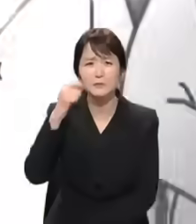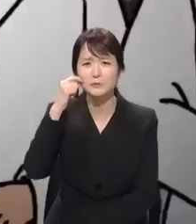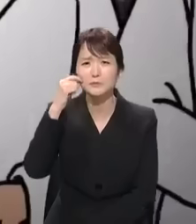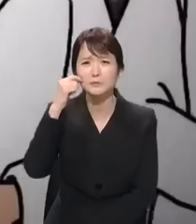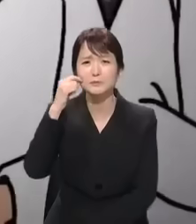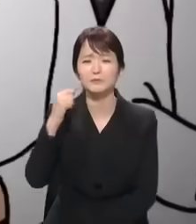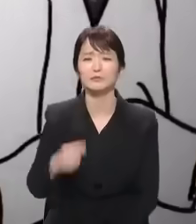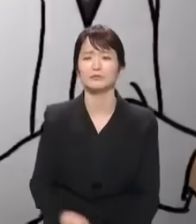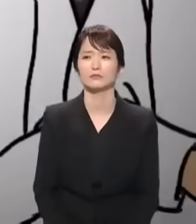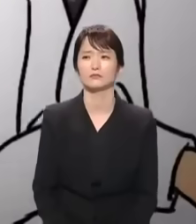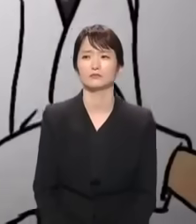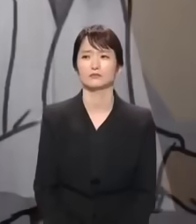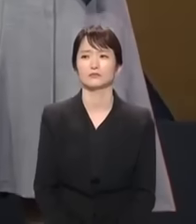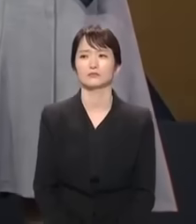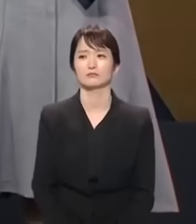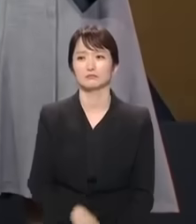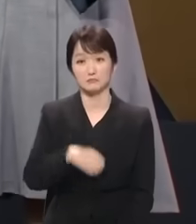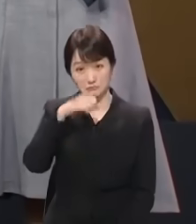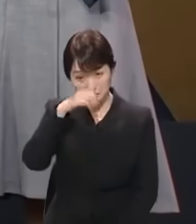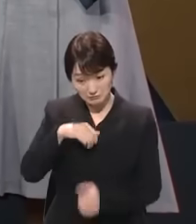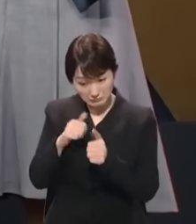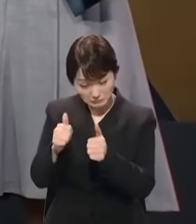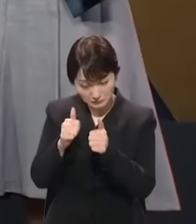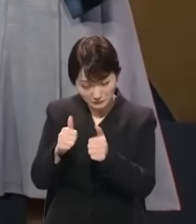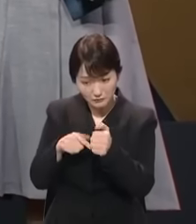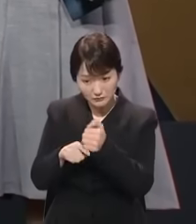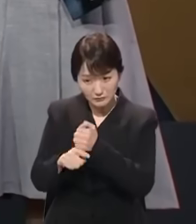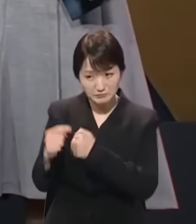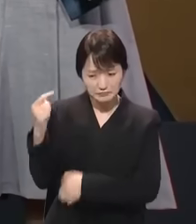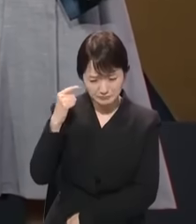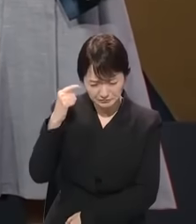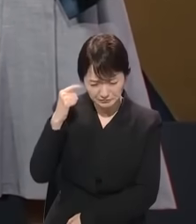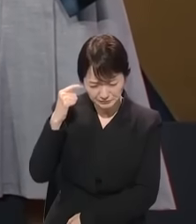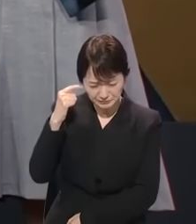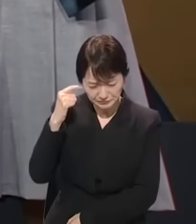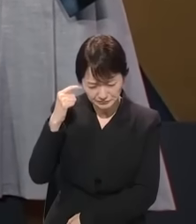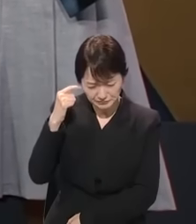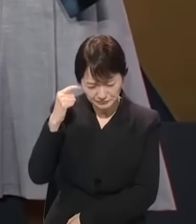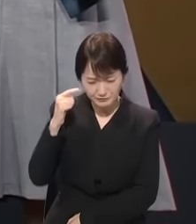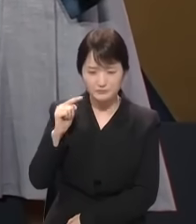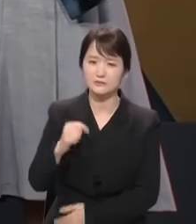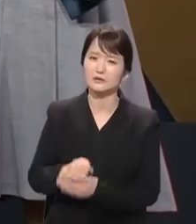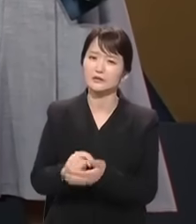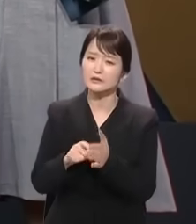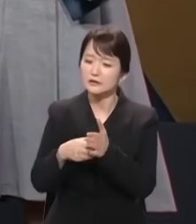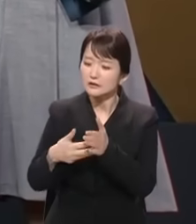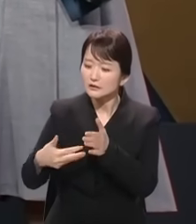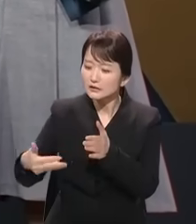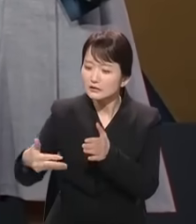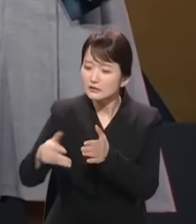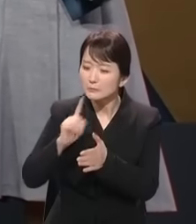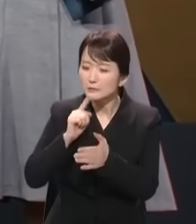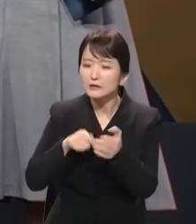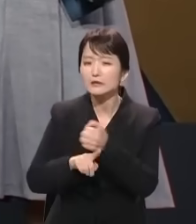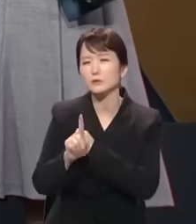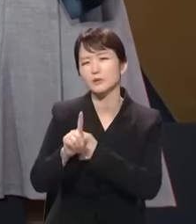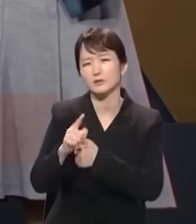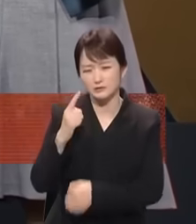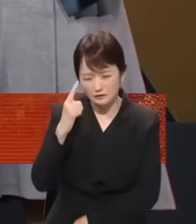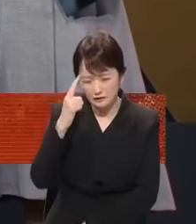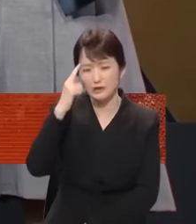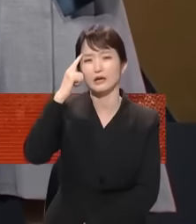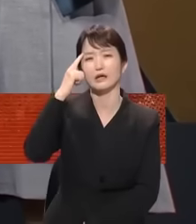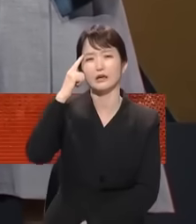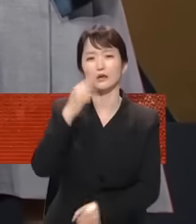없었고 그저 열심히 하라는 뜻으로 듣고 마음을 다잡았지만 얼마 지나지 않아서 그 말의 의미를 깨닫 됩니다